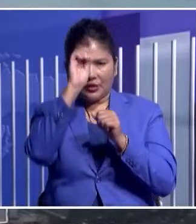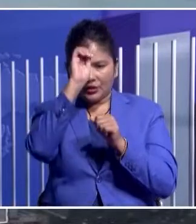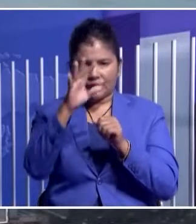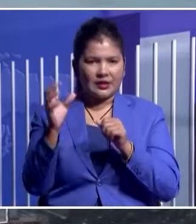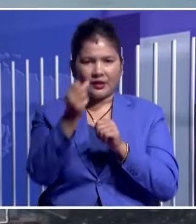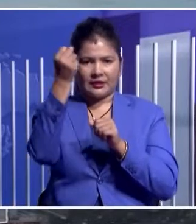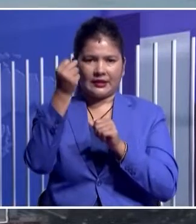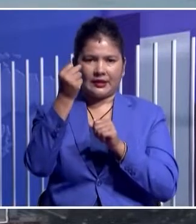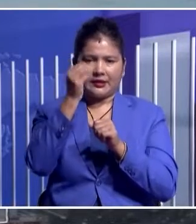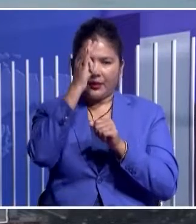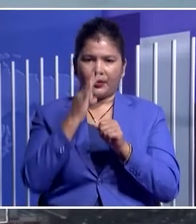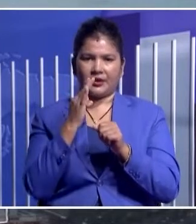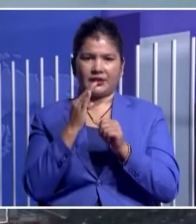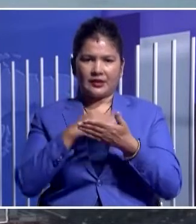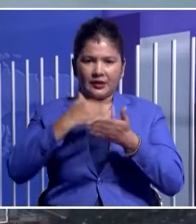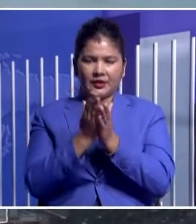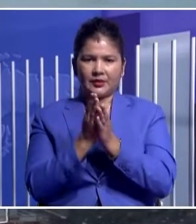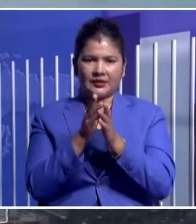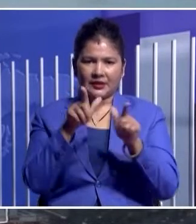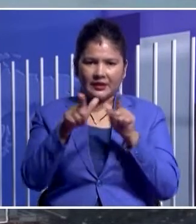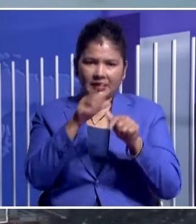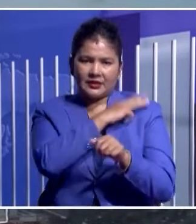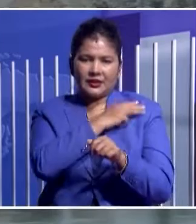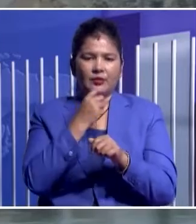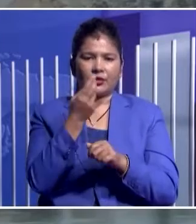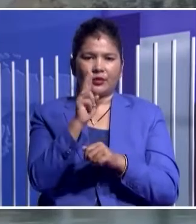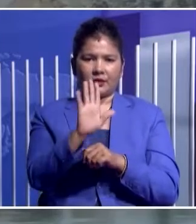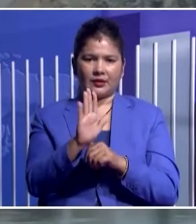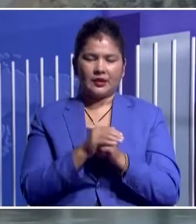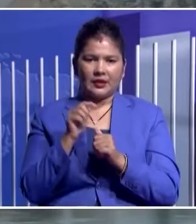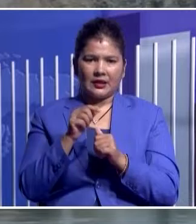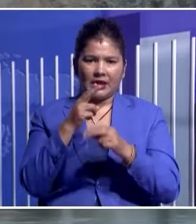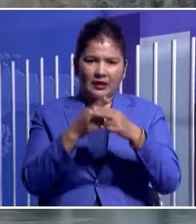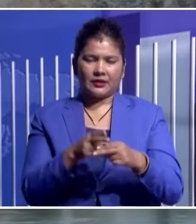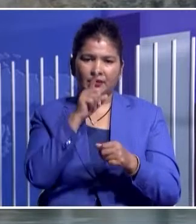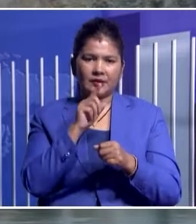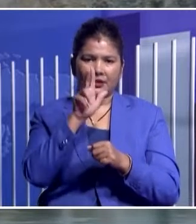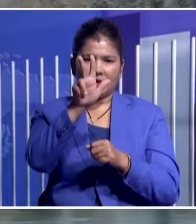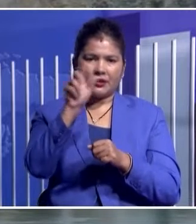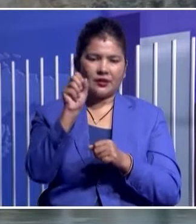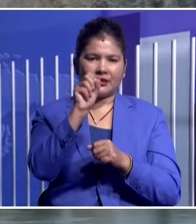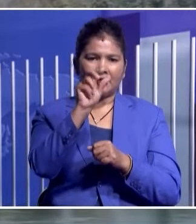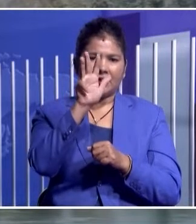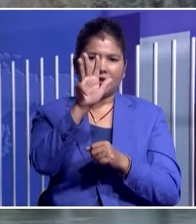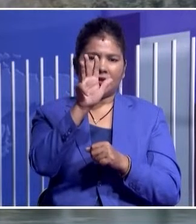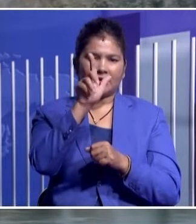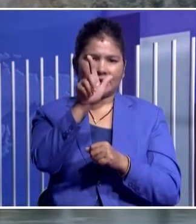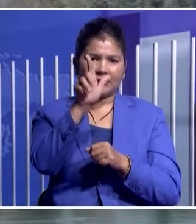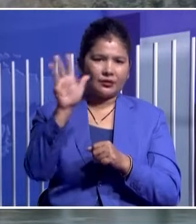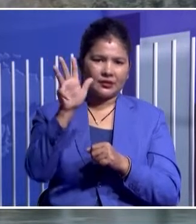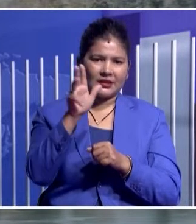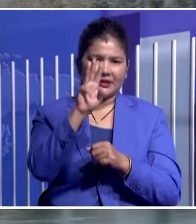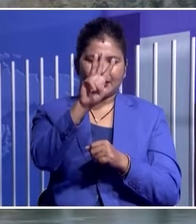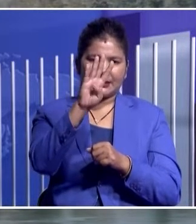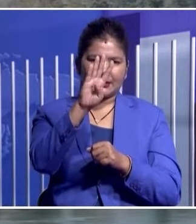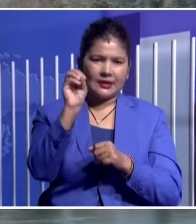एवं वरिष्ठ डिभिजनल इन्जिनियर लेखनाथ सुवेदीले बताउनुभयो। आर्थिक वर्ष 2079-80 भेरी नदीबाट